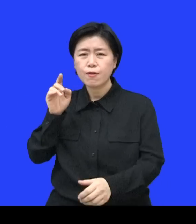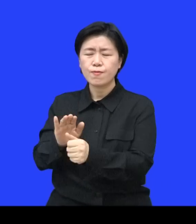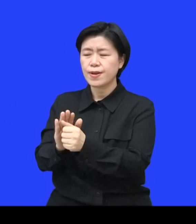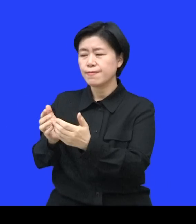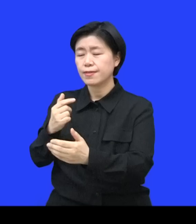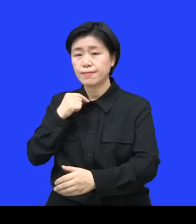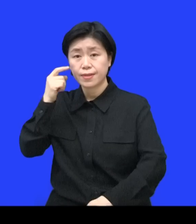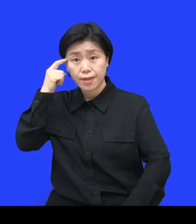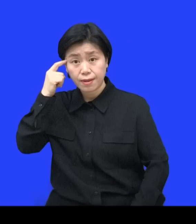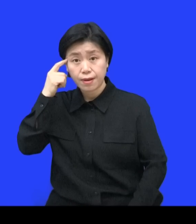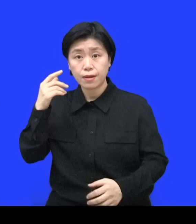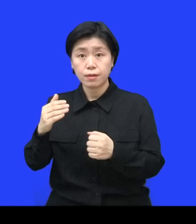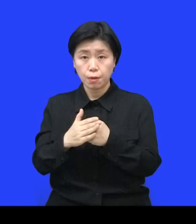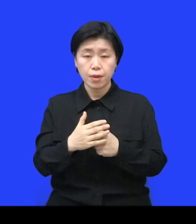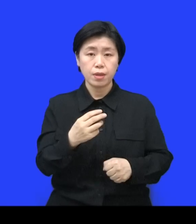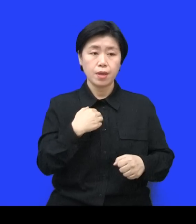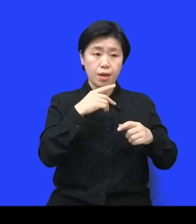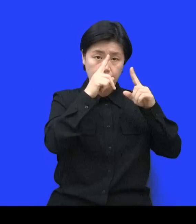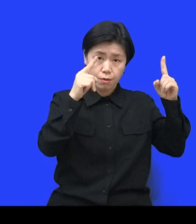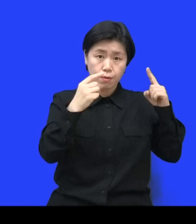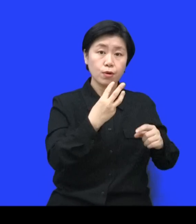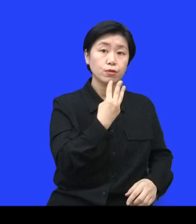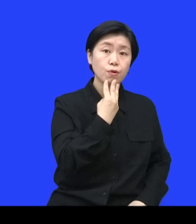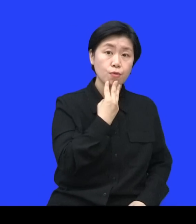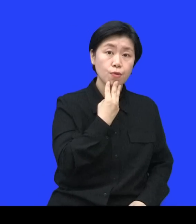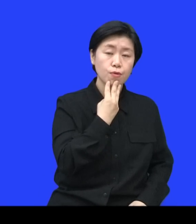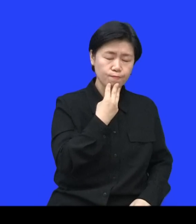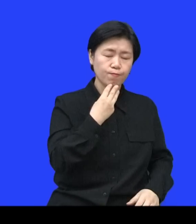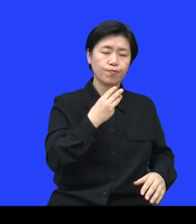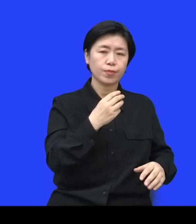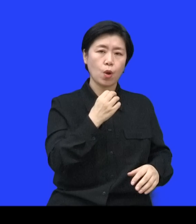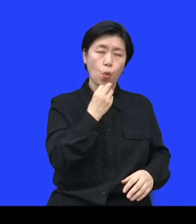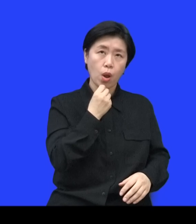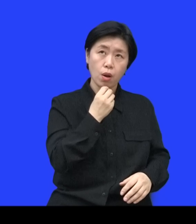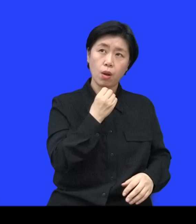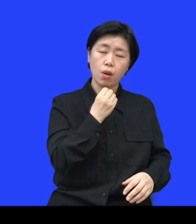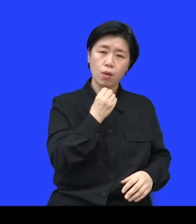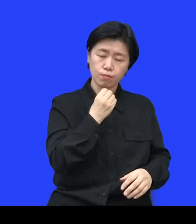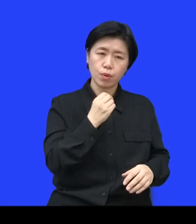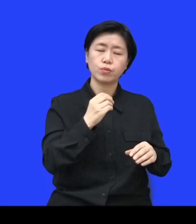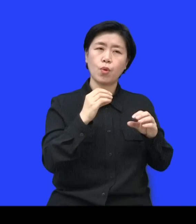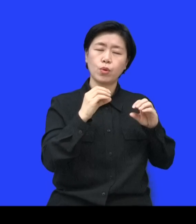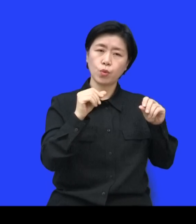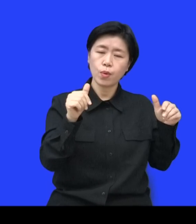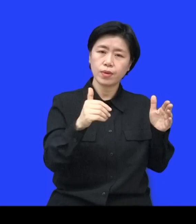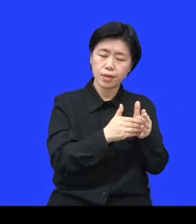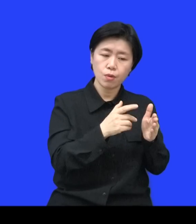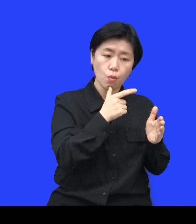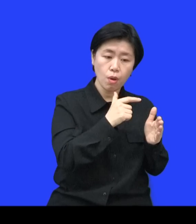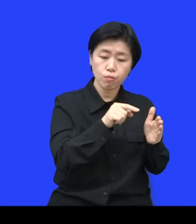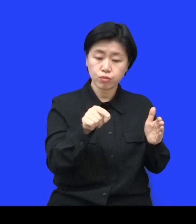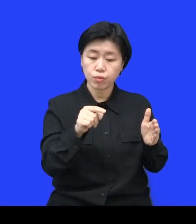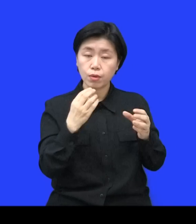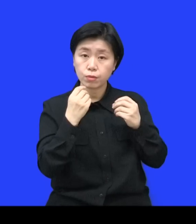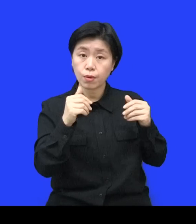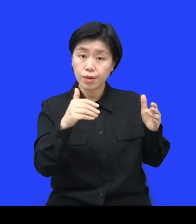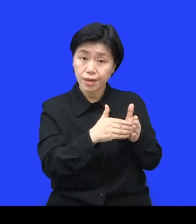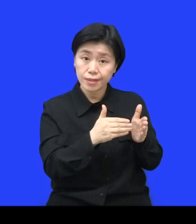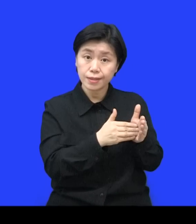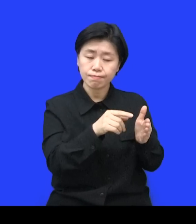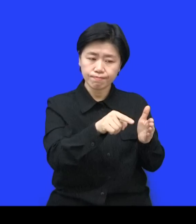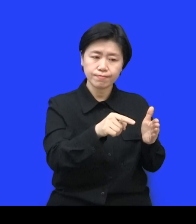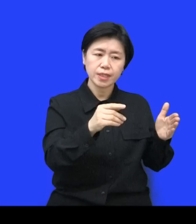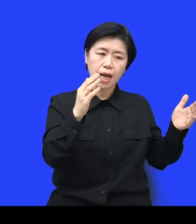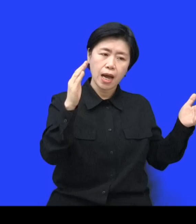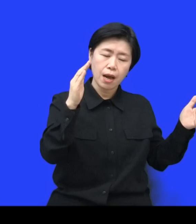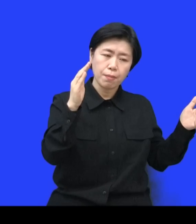매주 중간. 지방에 예배 교회 섬기러 갔어요. 내려간 거야. 와. 그러니까 돈이 어디 있습니까? 그 차편 뭐